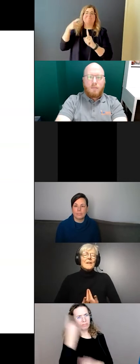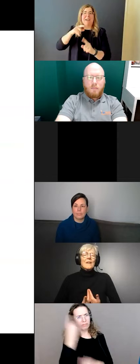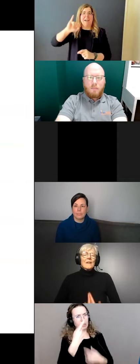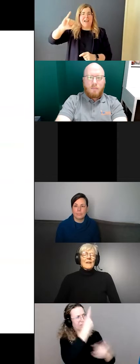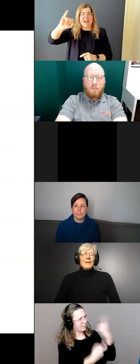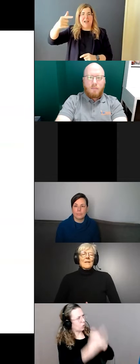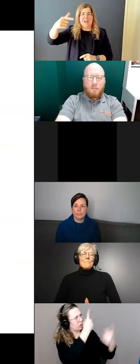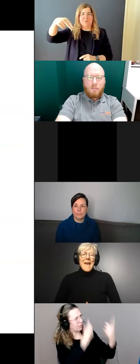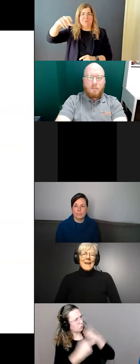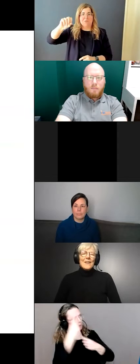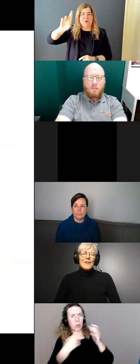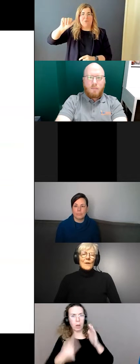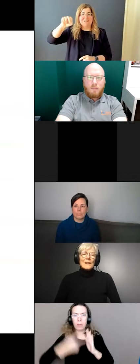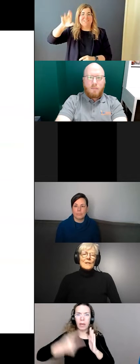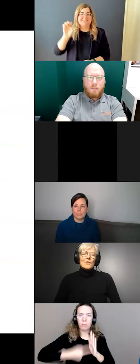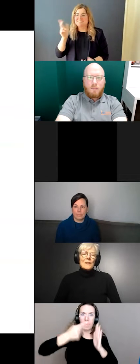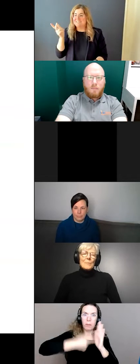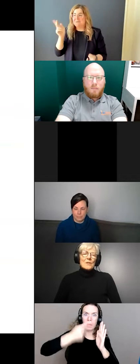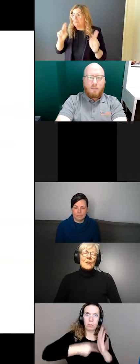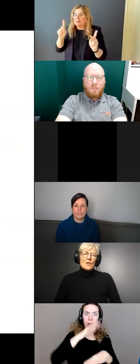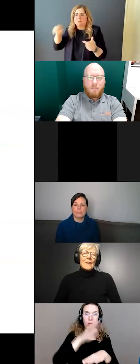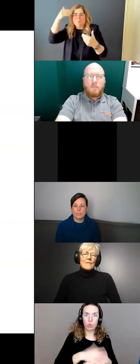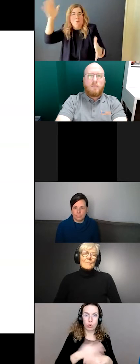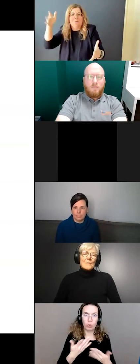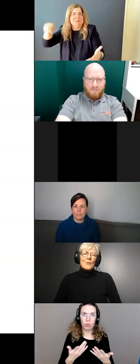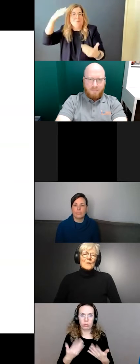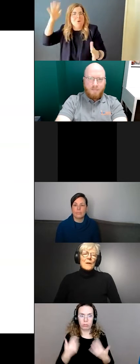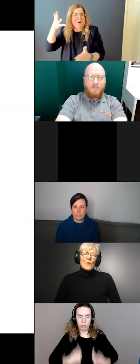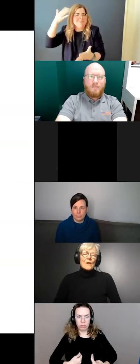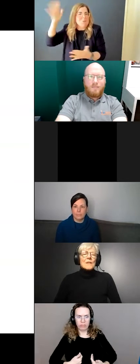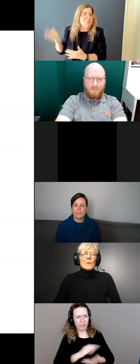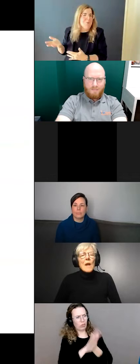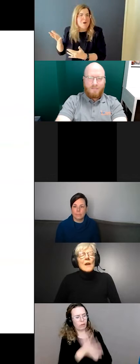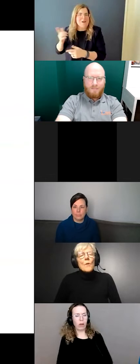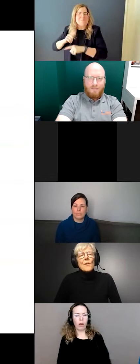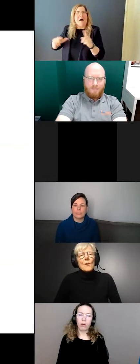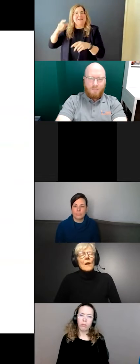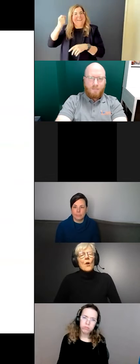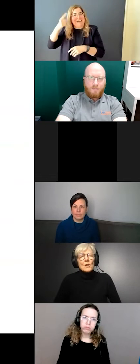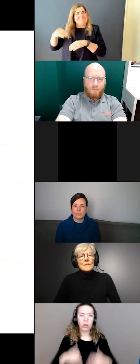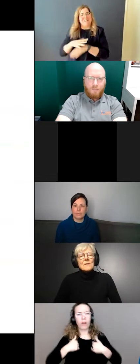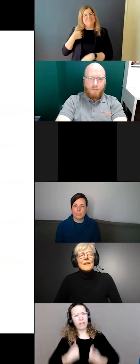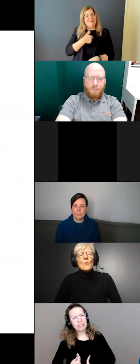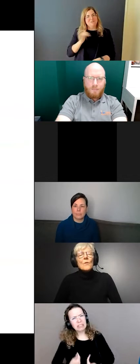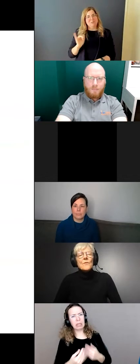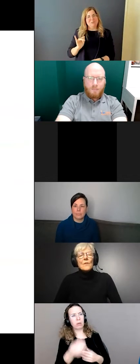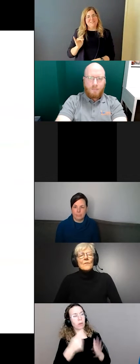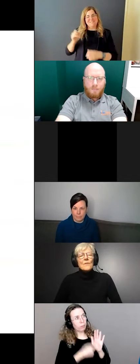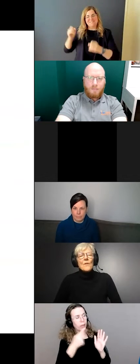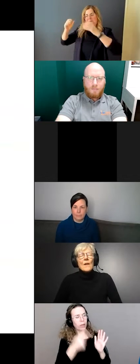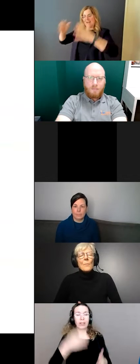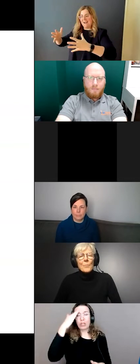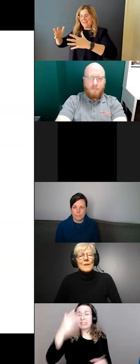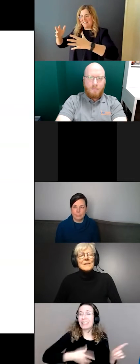Après plusieurs fois de s'être demandé ces questions ou ces présomptions qui sont faites, on devient fatigué